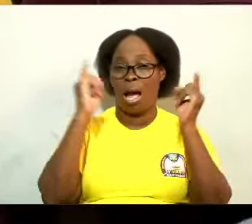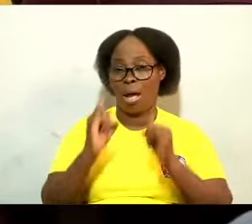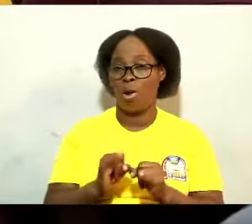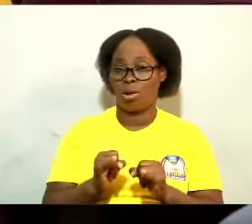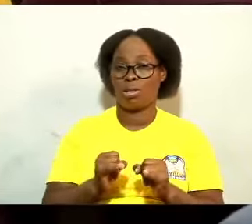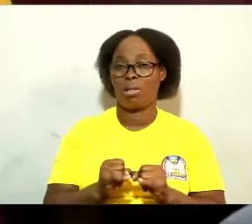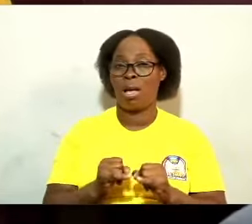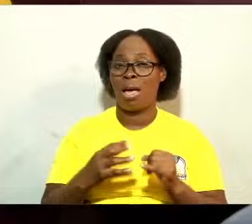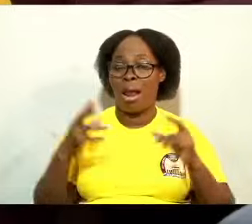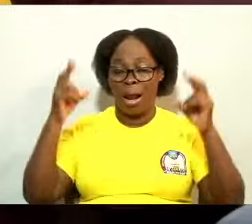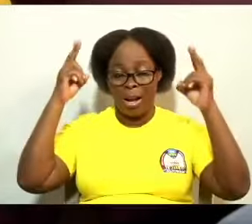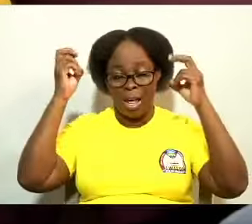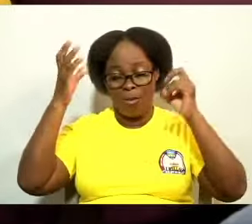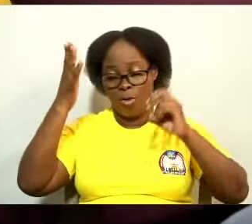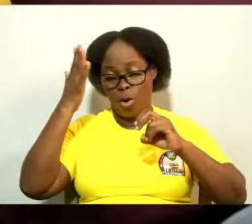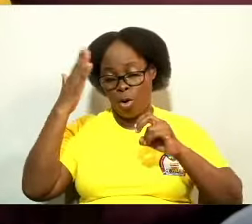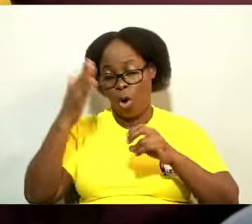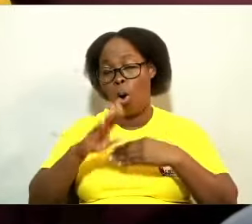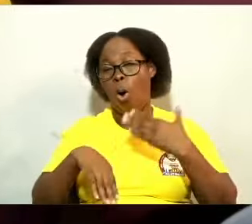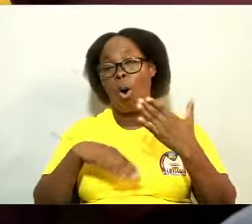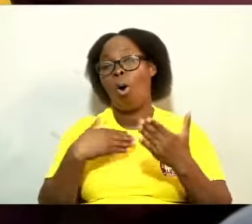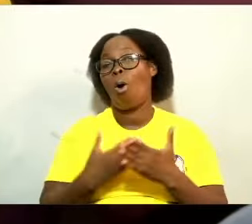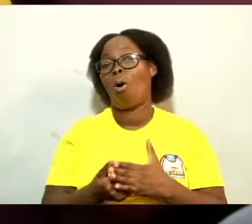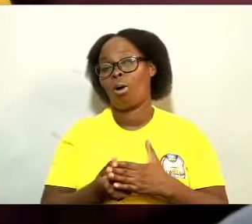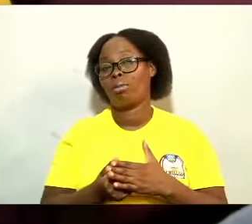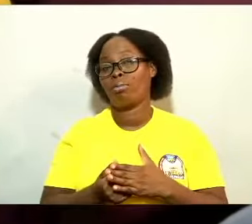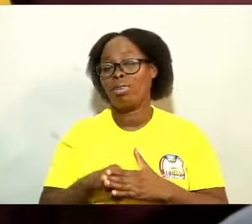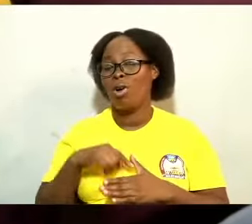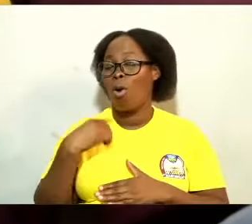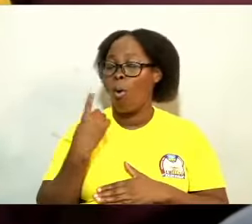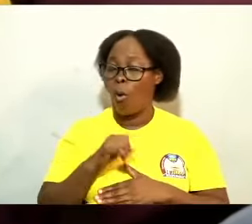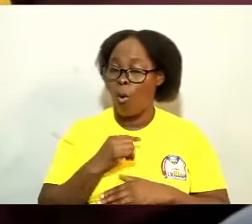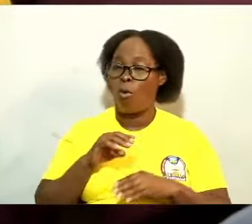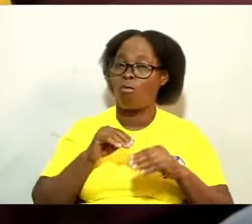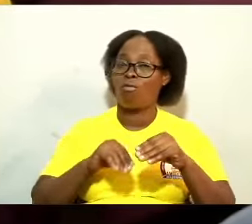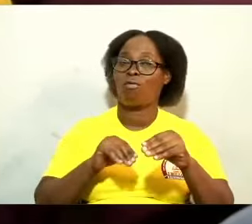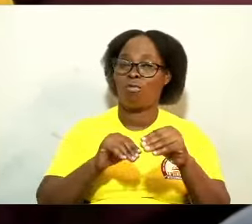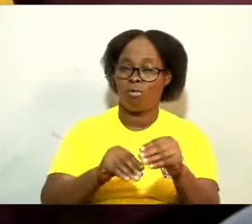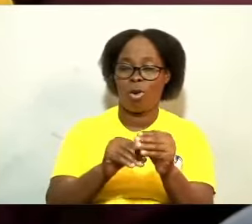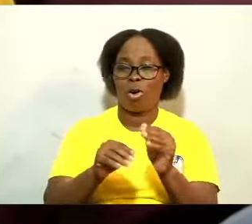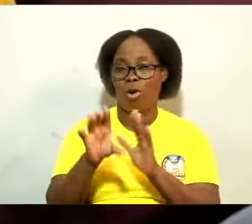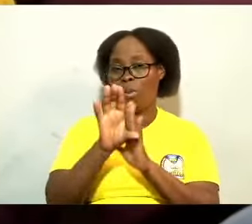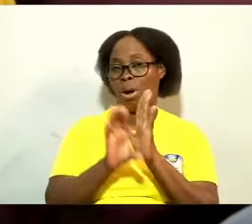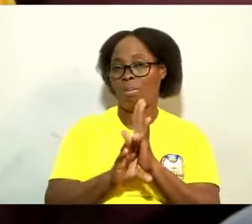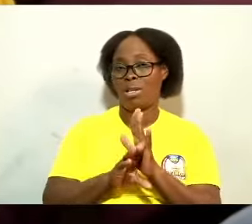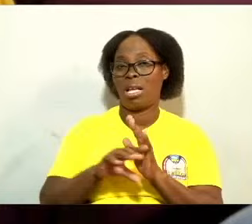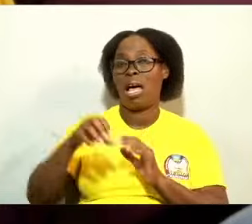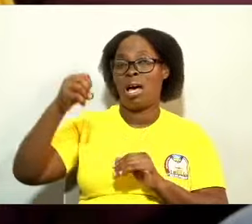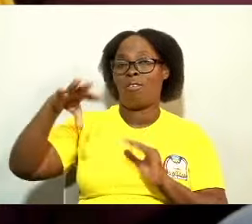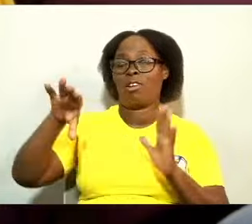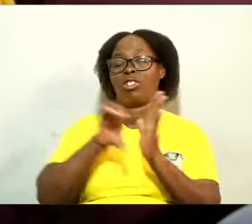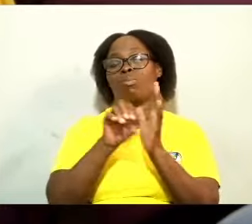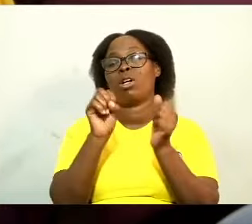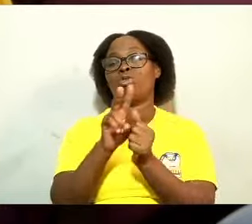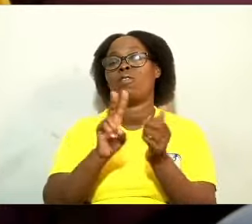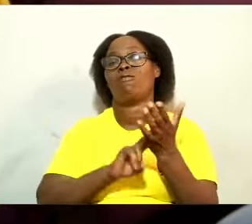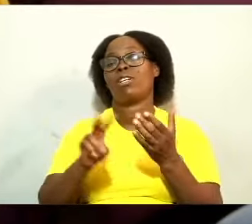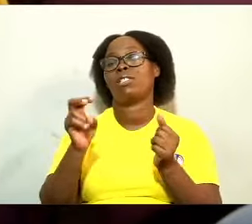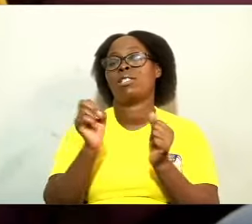Shetani anatambua hao ndio wacha Mungu wanaoshika amri. Ufunuo 12:17